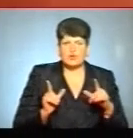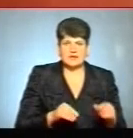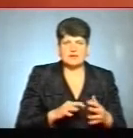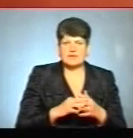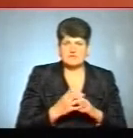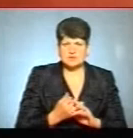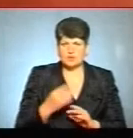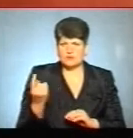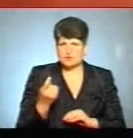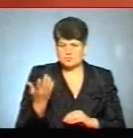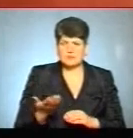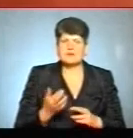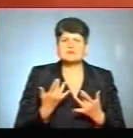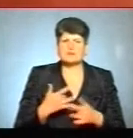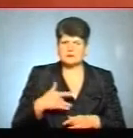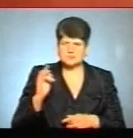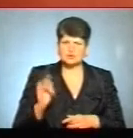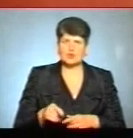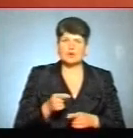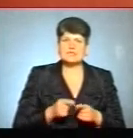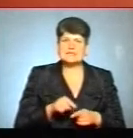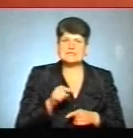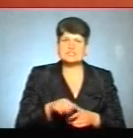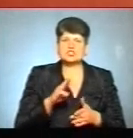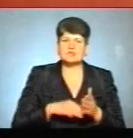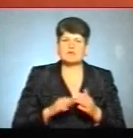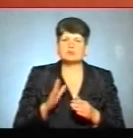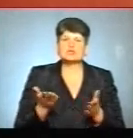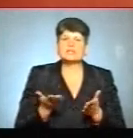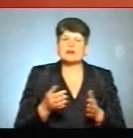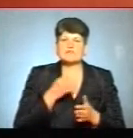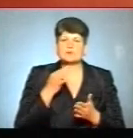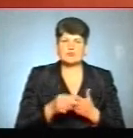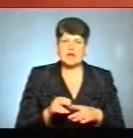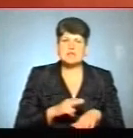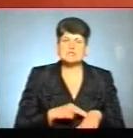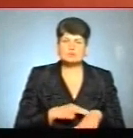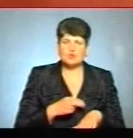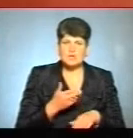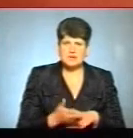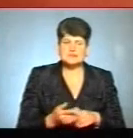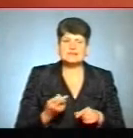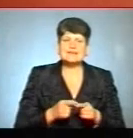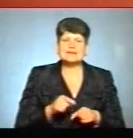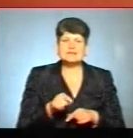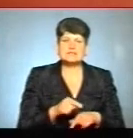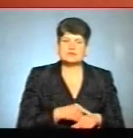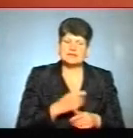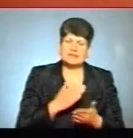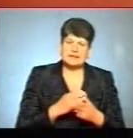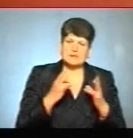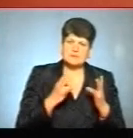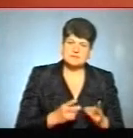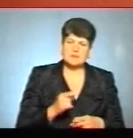по господарству. Наскільки суворі будуть ці штрафи, яка відповідальність поліції і от, власне, саме ці години? Чи немає небезпеки того,